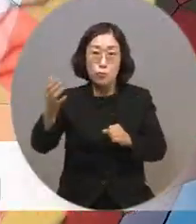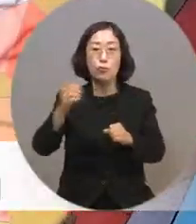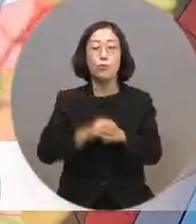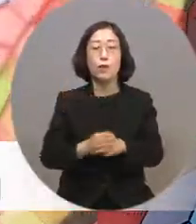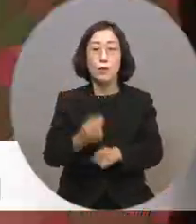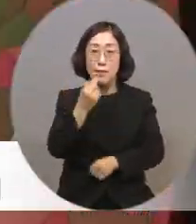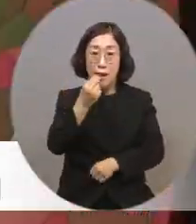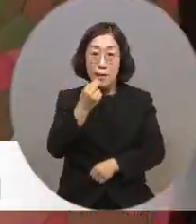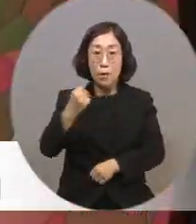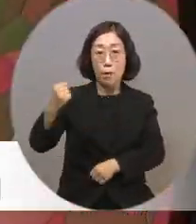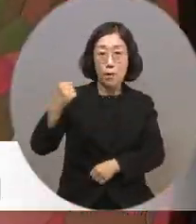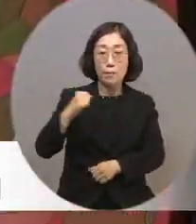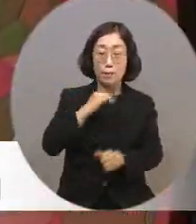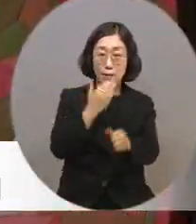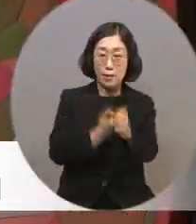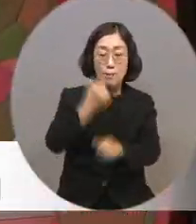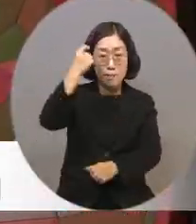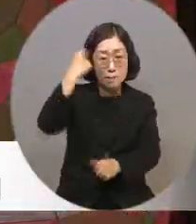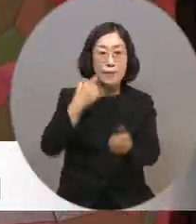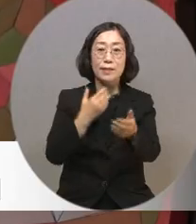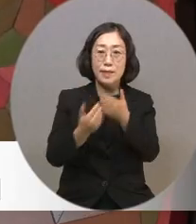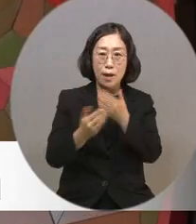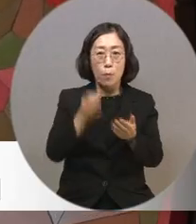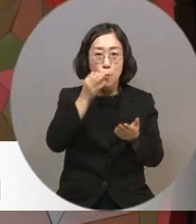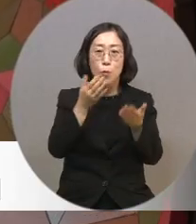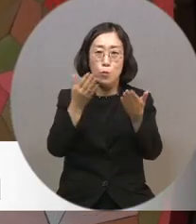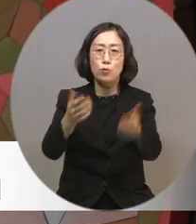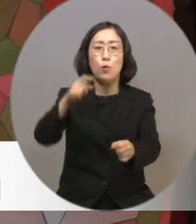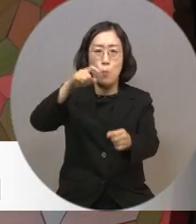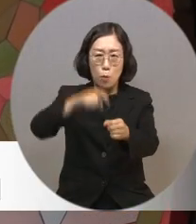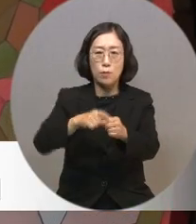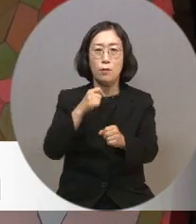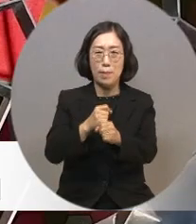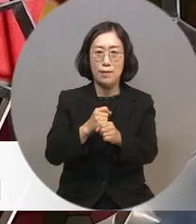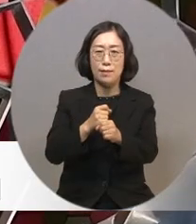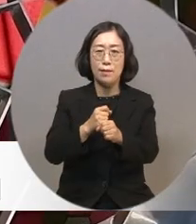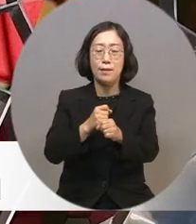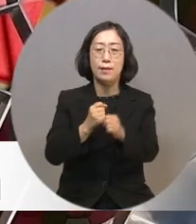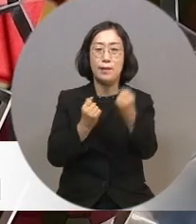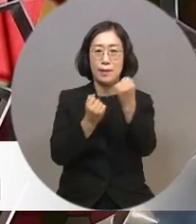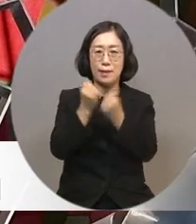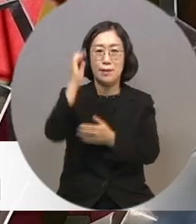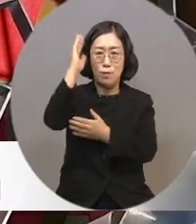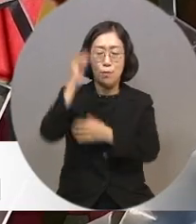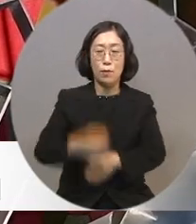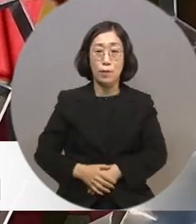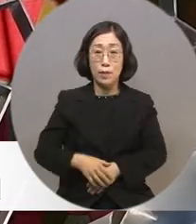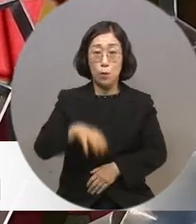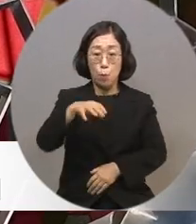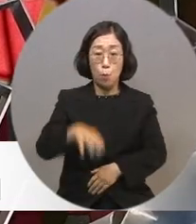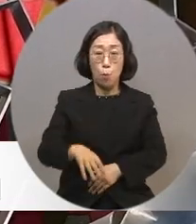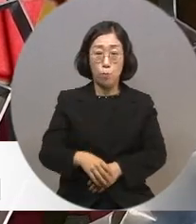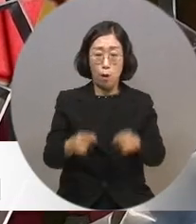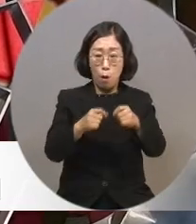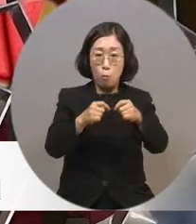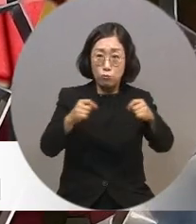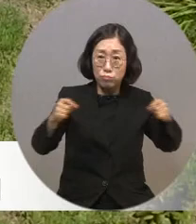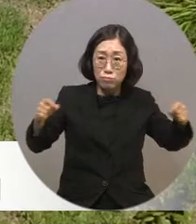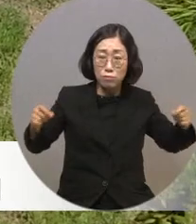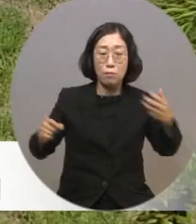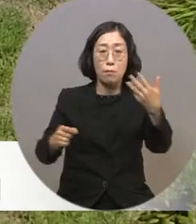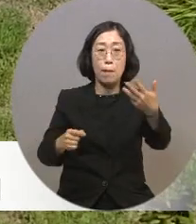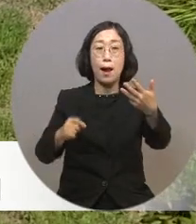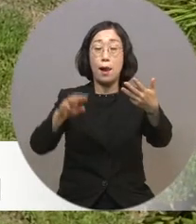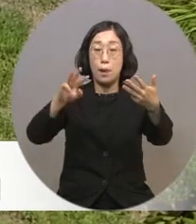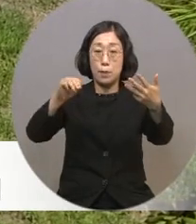생명력을 직접 느끼고 체험할 수 있도록 했다고 구상 배경을 밝혔습니다. 작품은 직경 8m의 공 모양